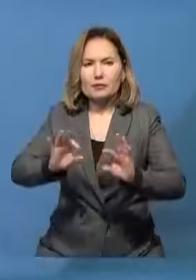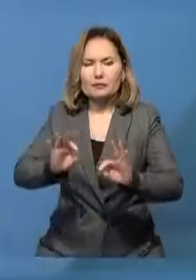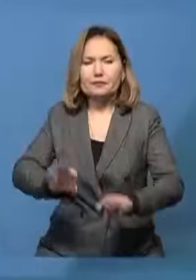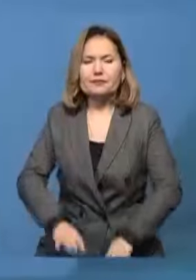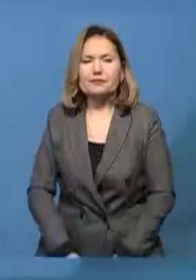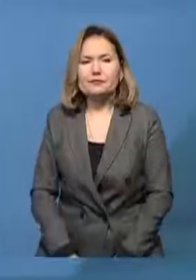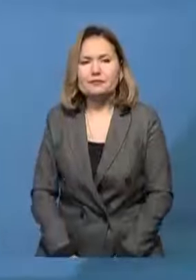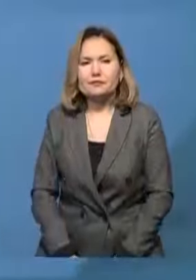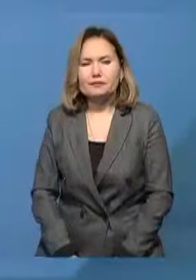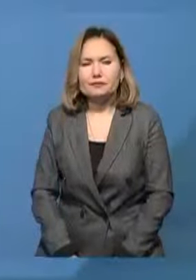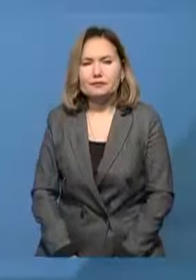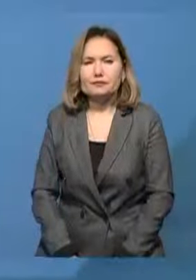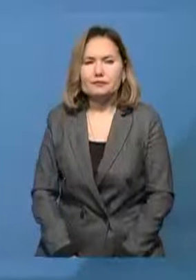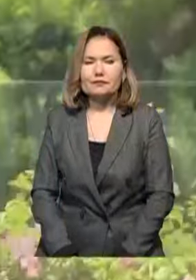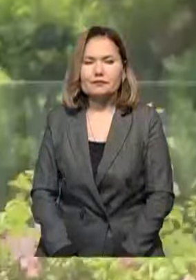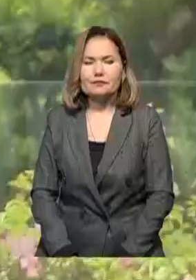Бекзат Аманов баяндайды.